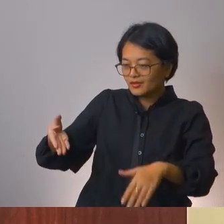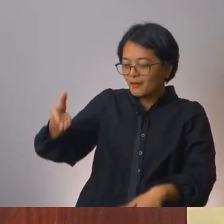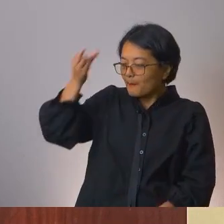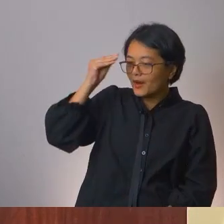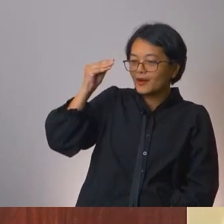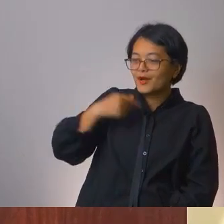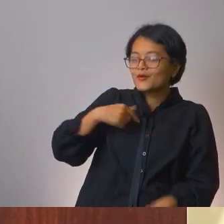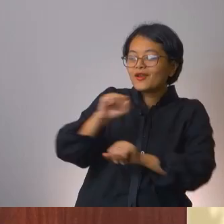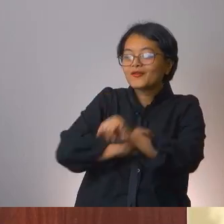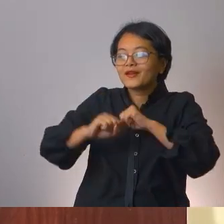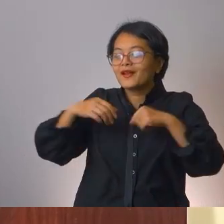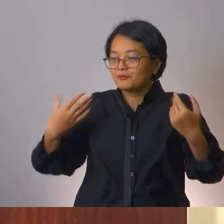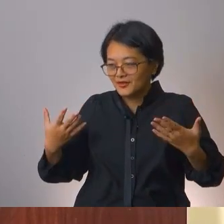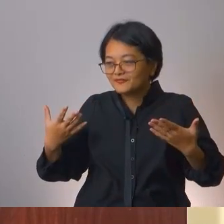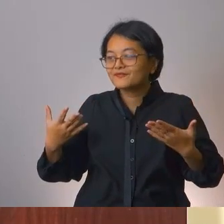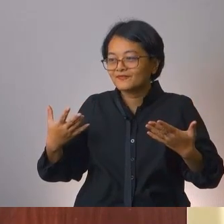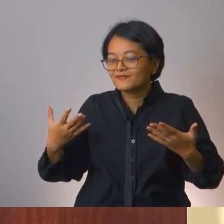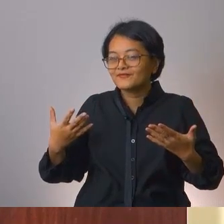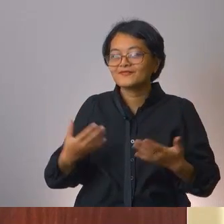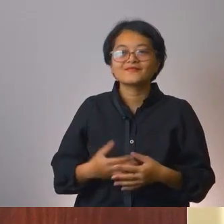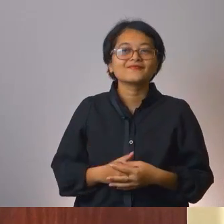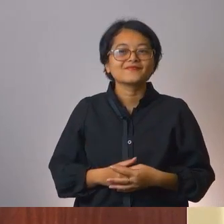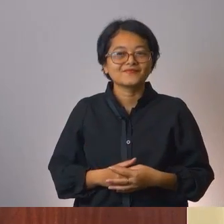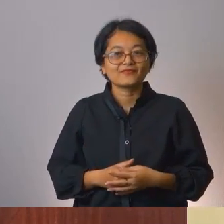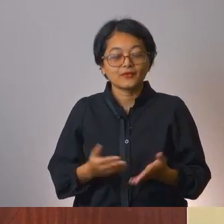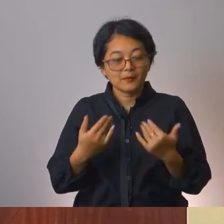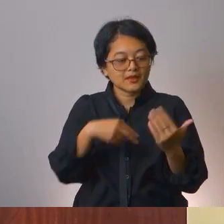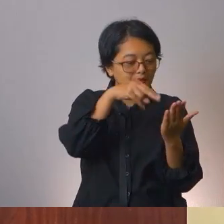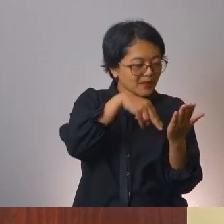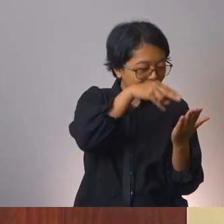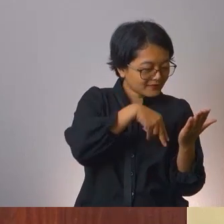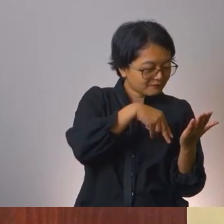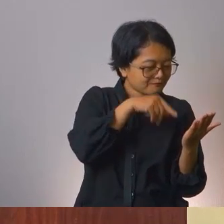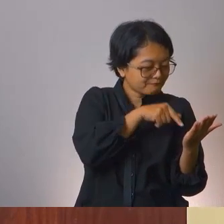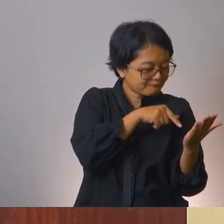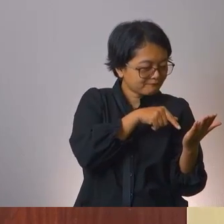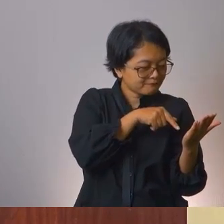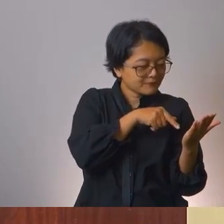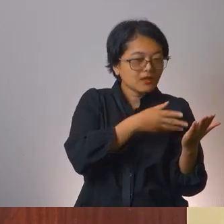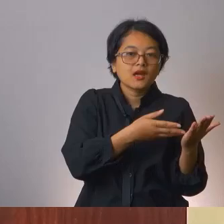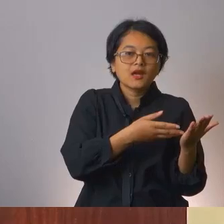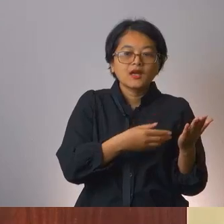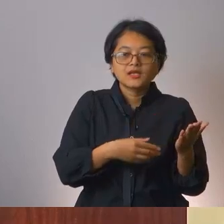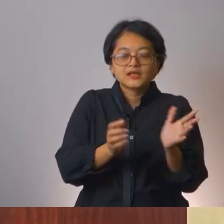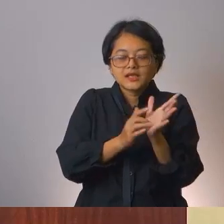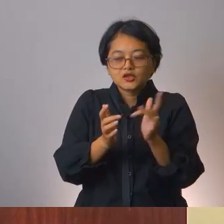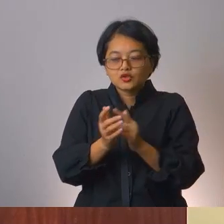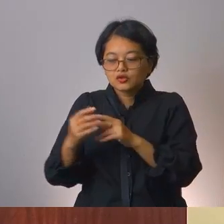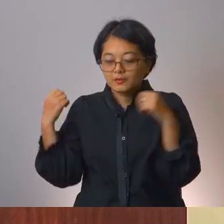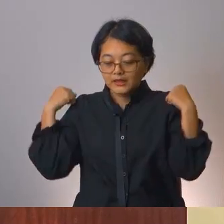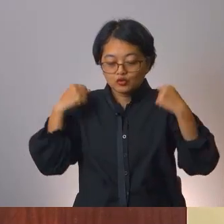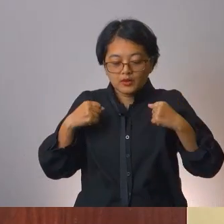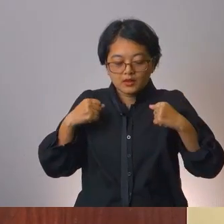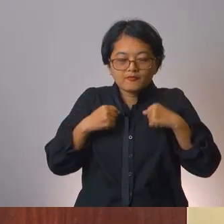kepadamu? Mari kita perhatikan baik-baik. Frasa menanggalkan jubah